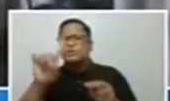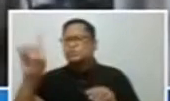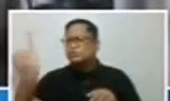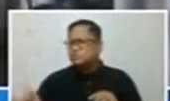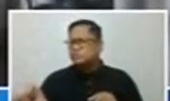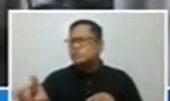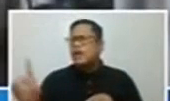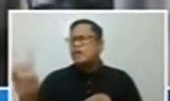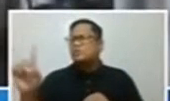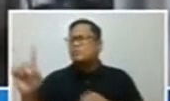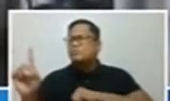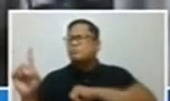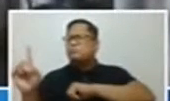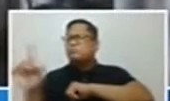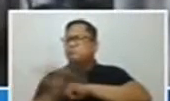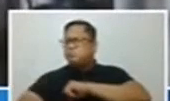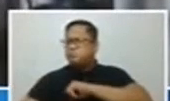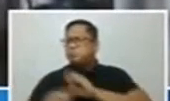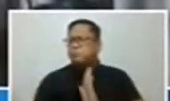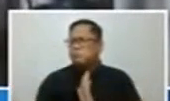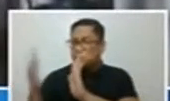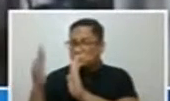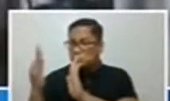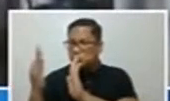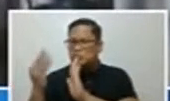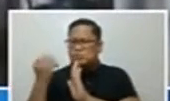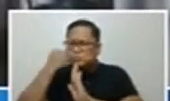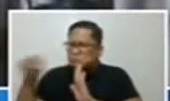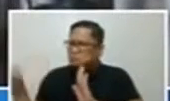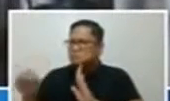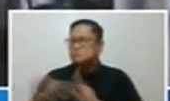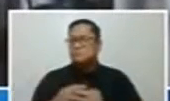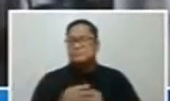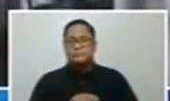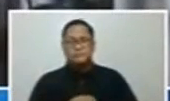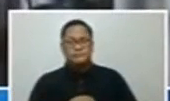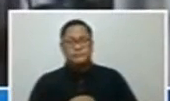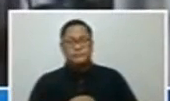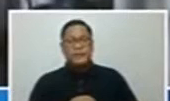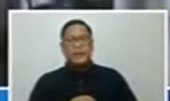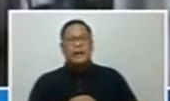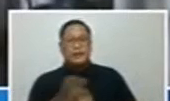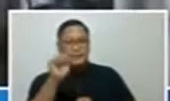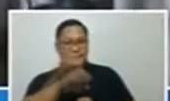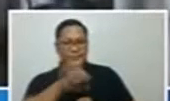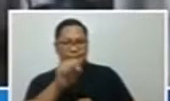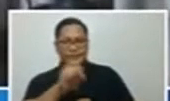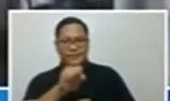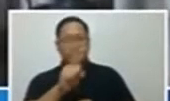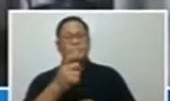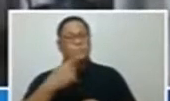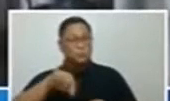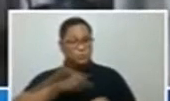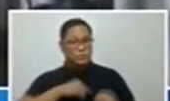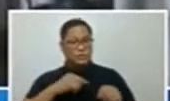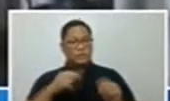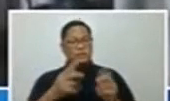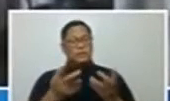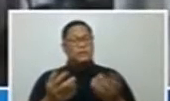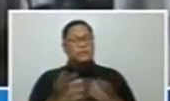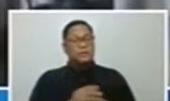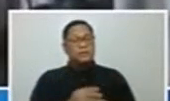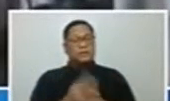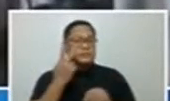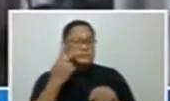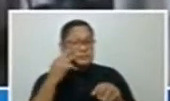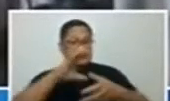na hinandle, no, out of 728 suspects, we have filed 157 cases to the fiscal office at ang iba